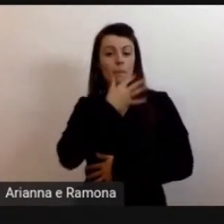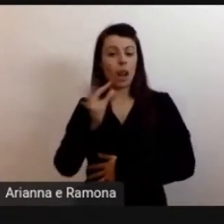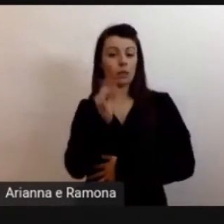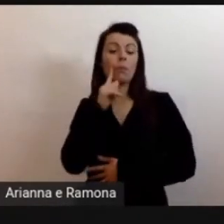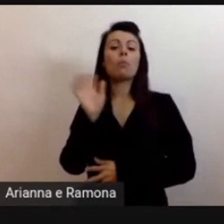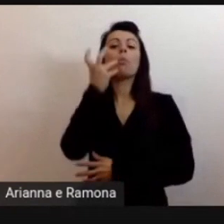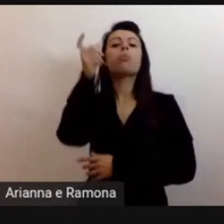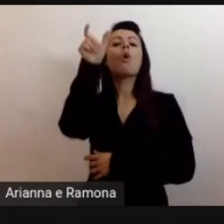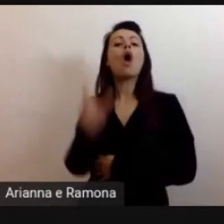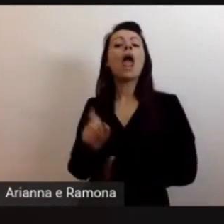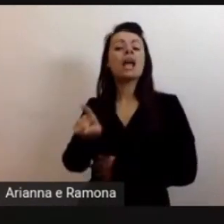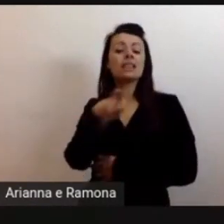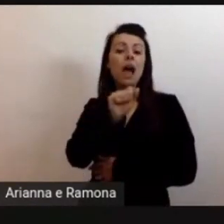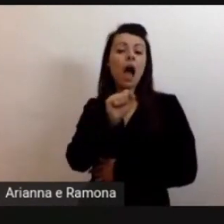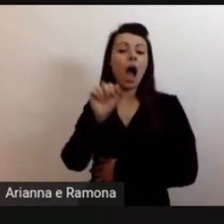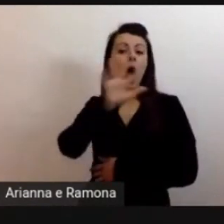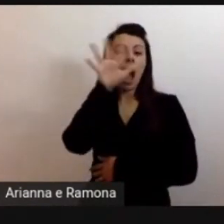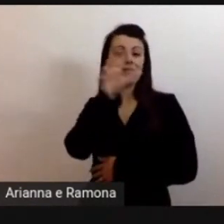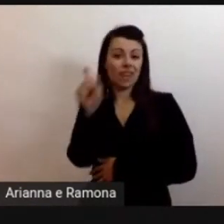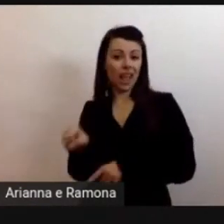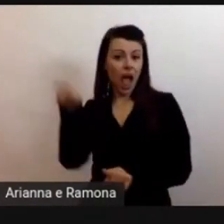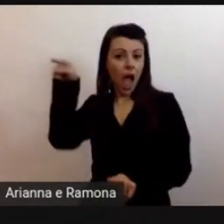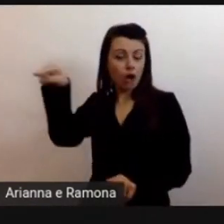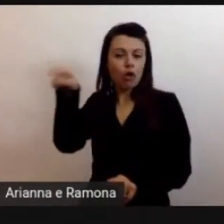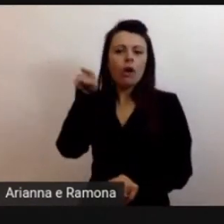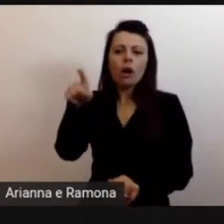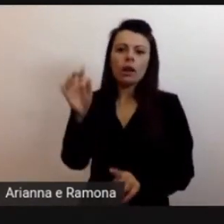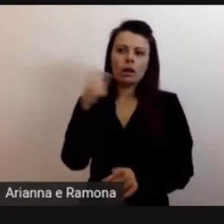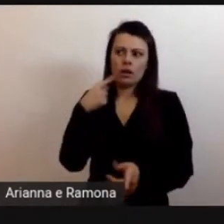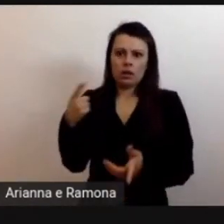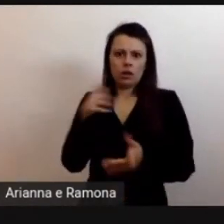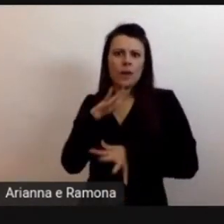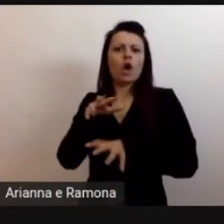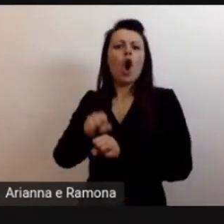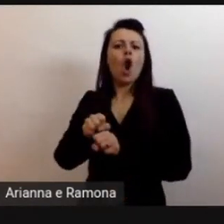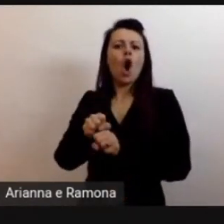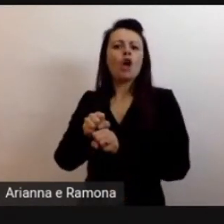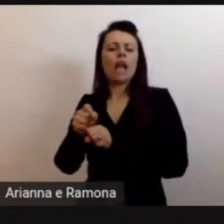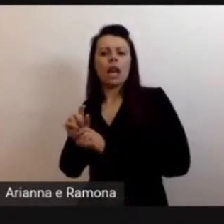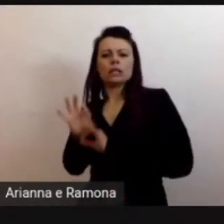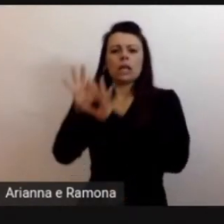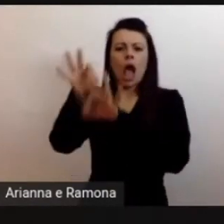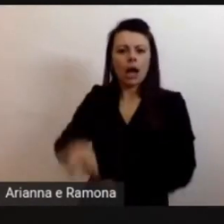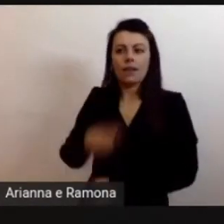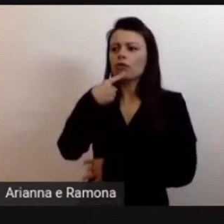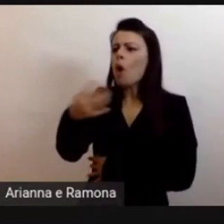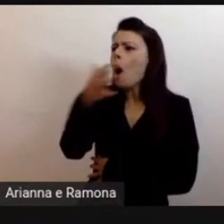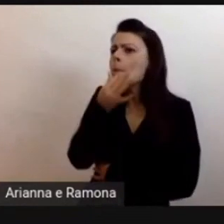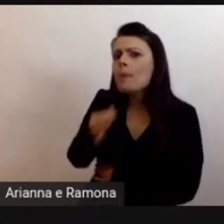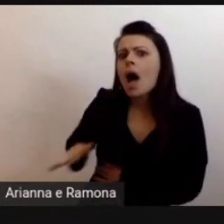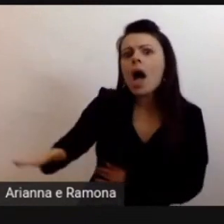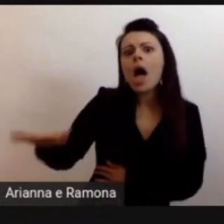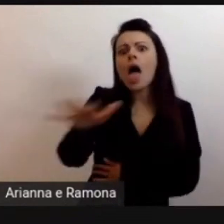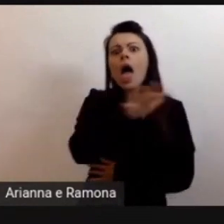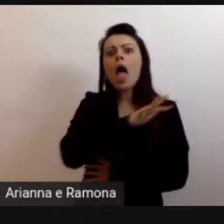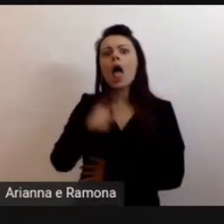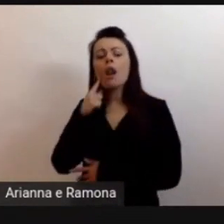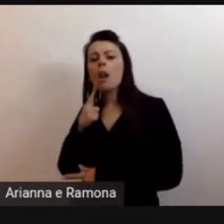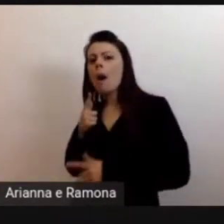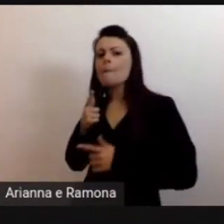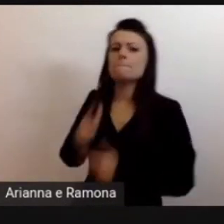perché gli sono grati di essere come bello che quindi hanno i vostri il sistema del denaro